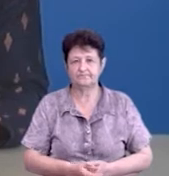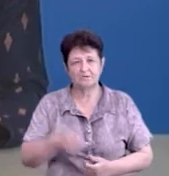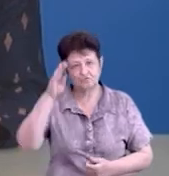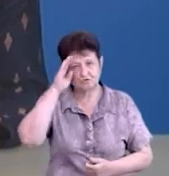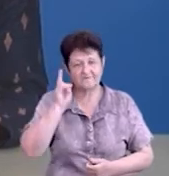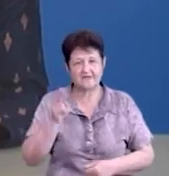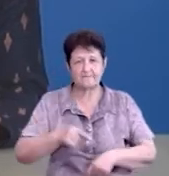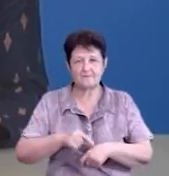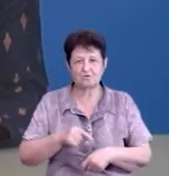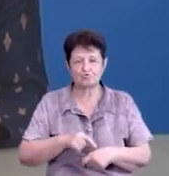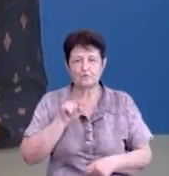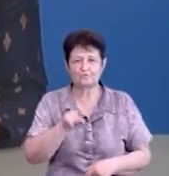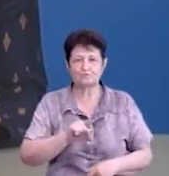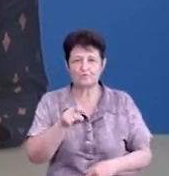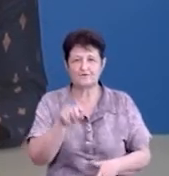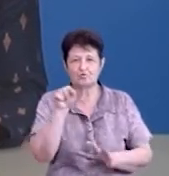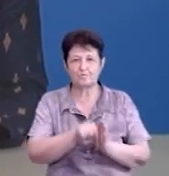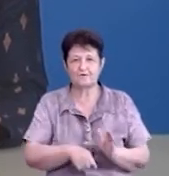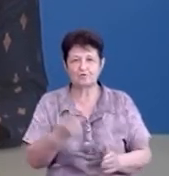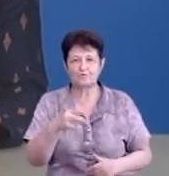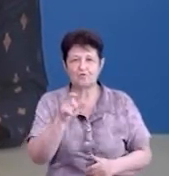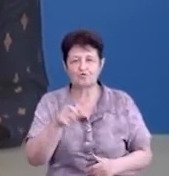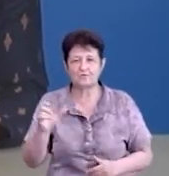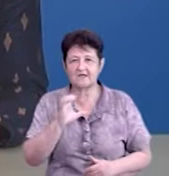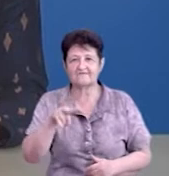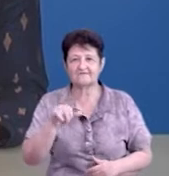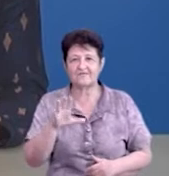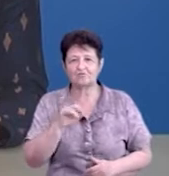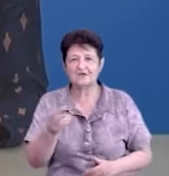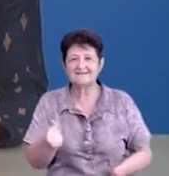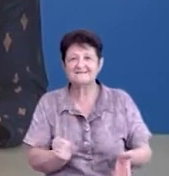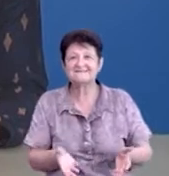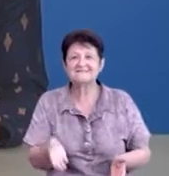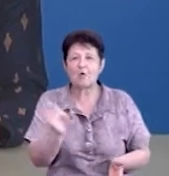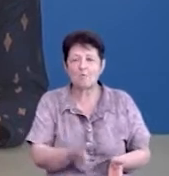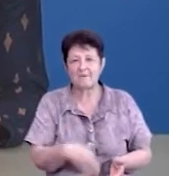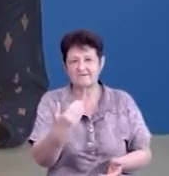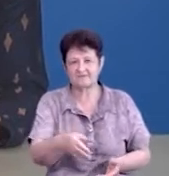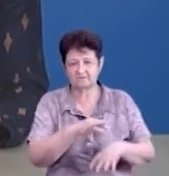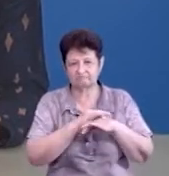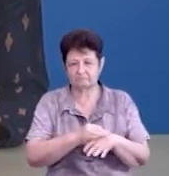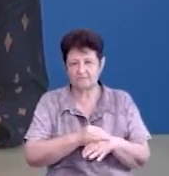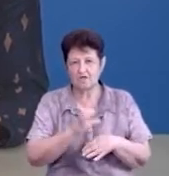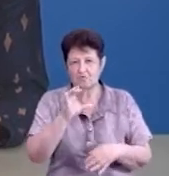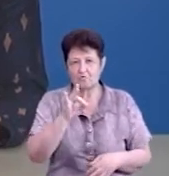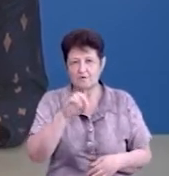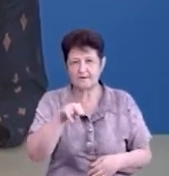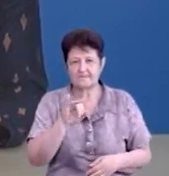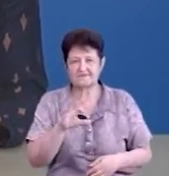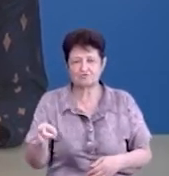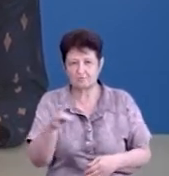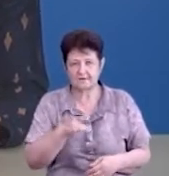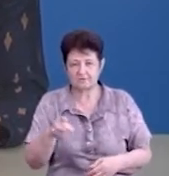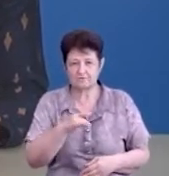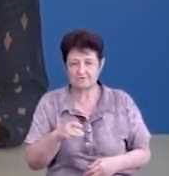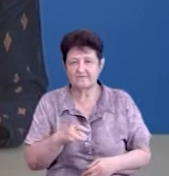Чоловіка, якого підозрюють у тому, що він вбив двох людей у Славутичі та закопав їхні тіла у лісосмузі в Рібкінському районі, затримали на